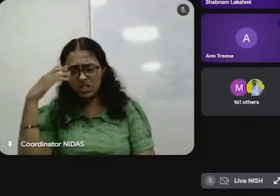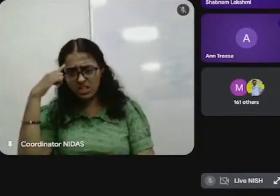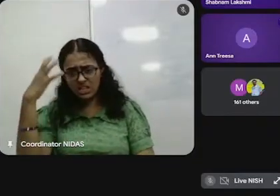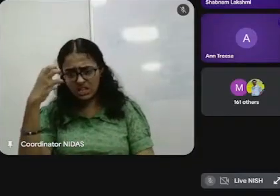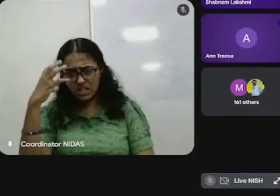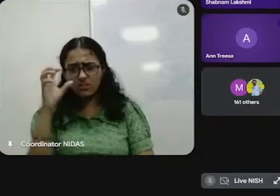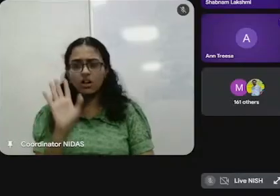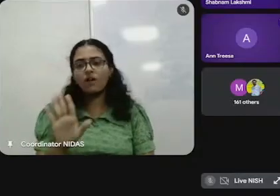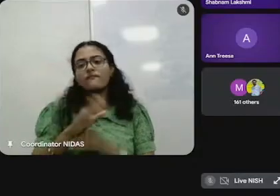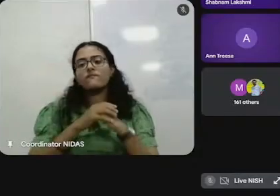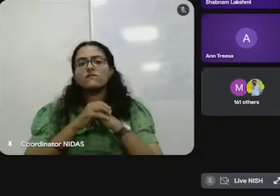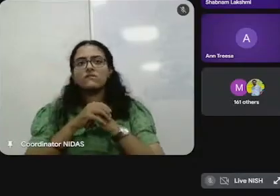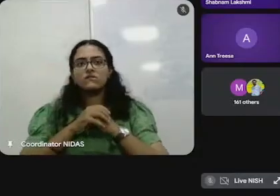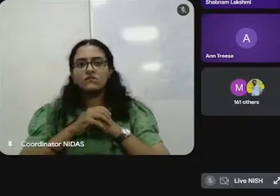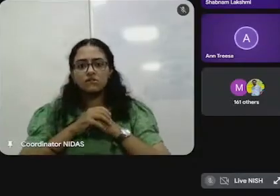കാണിച്ചു തുടങ്ങും.